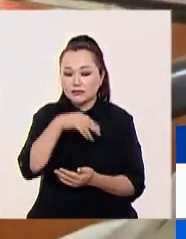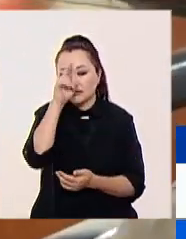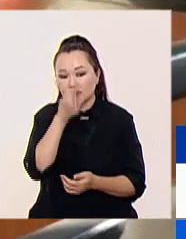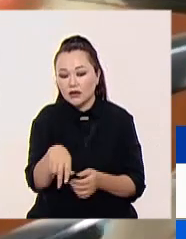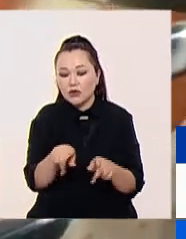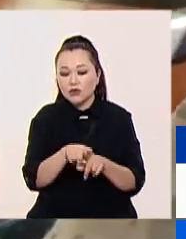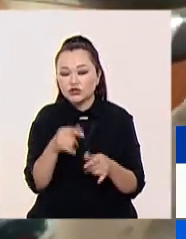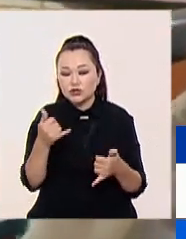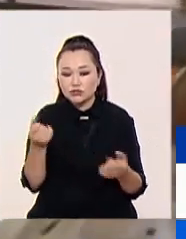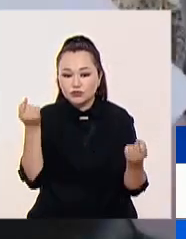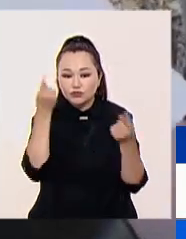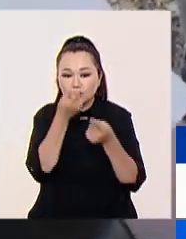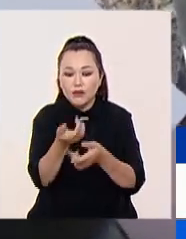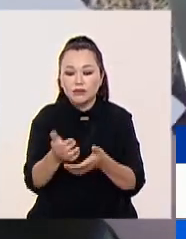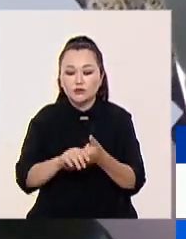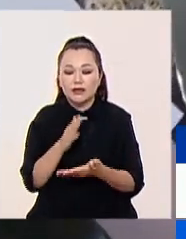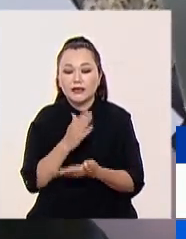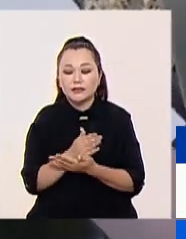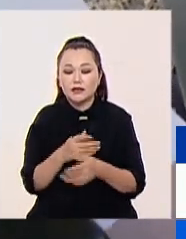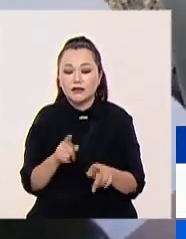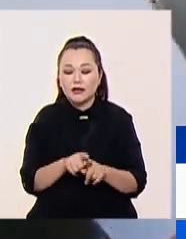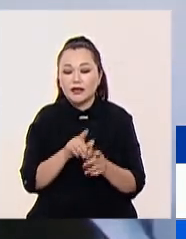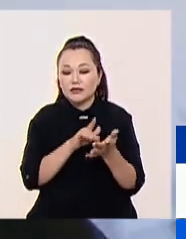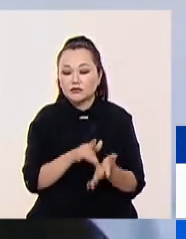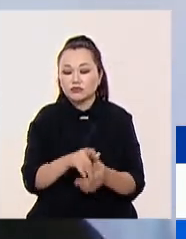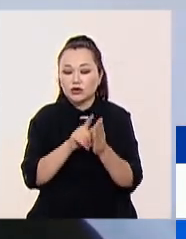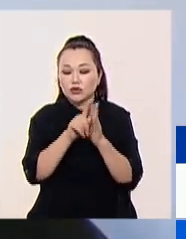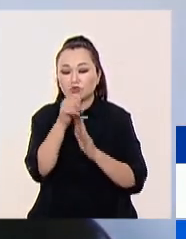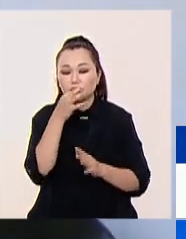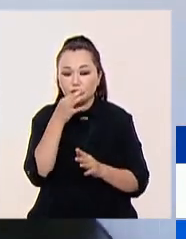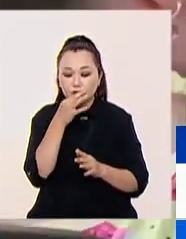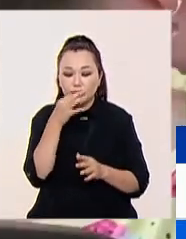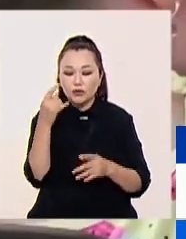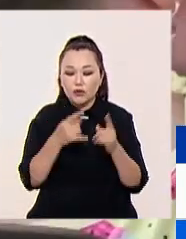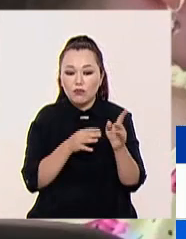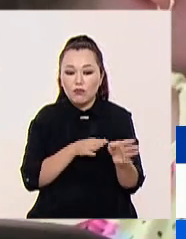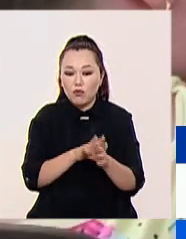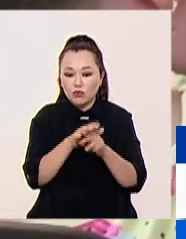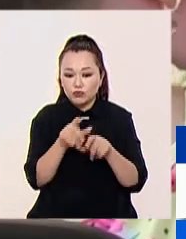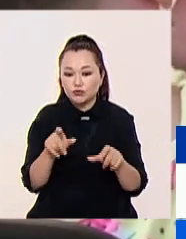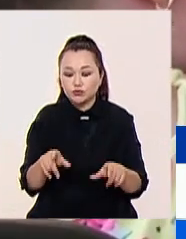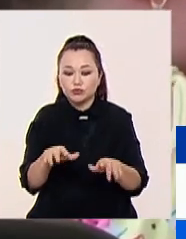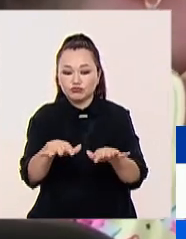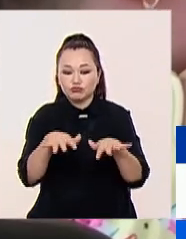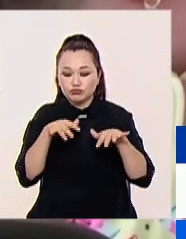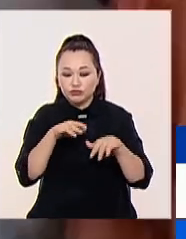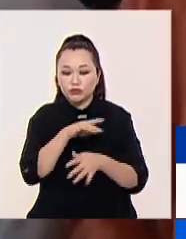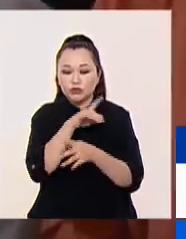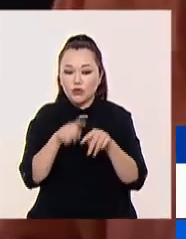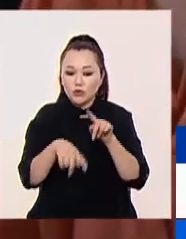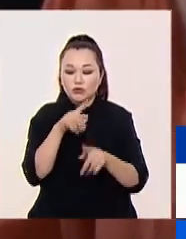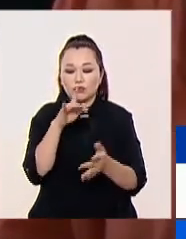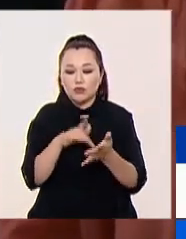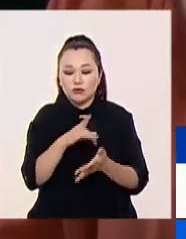орынмен енді ғана танысып отырмын. Экскурсия басталмай тұрып-ақ автобустар жолаушыларға лық толды. Бұл тұрғындардың туған қаланың тануға